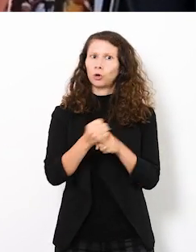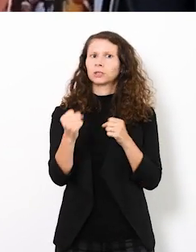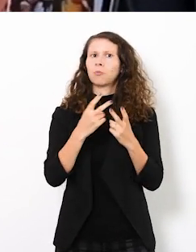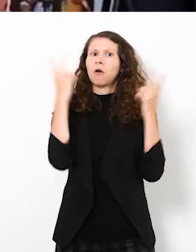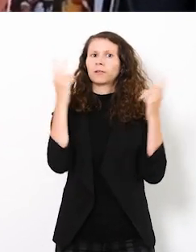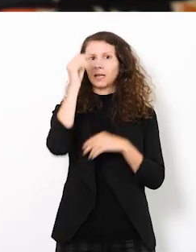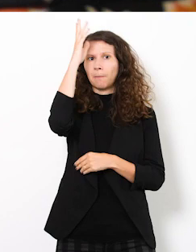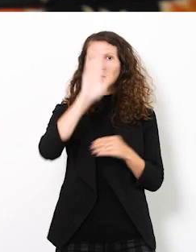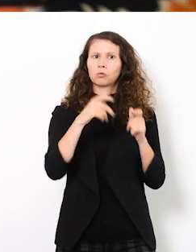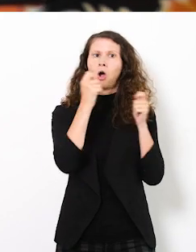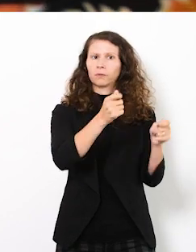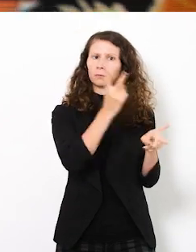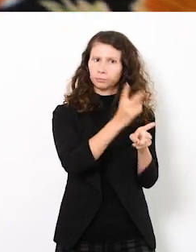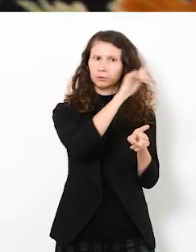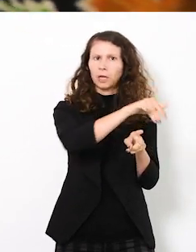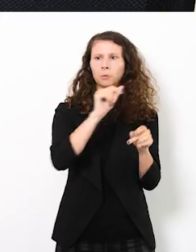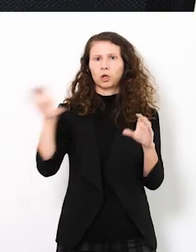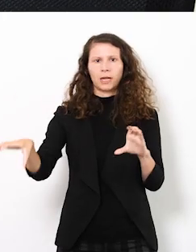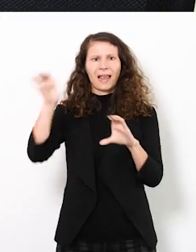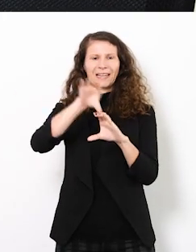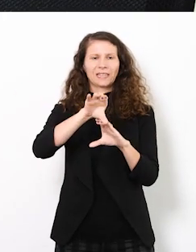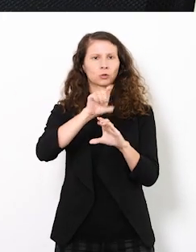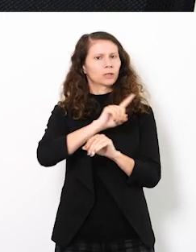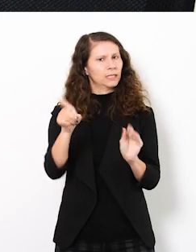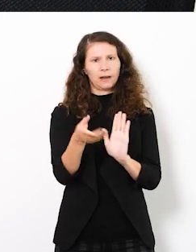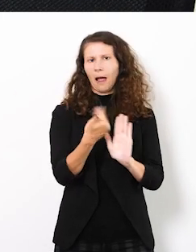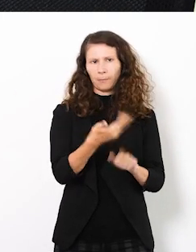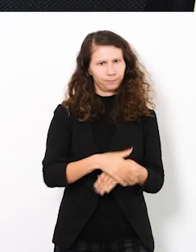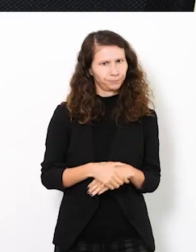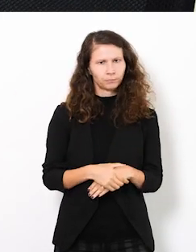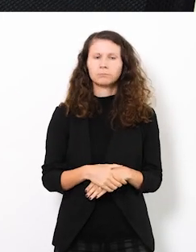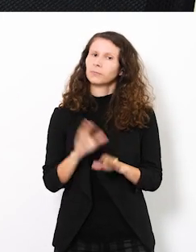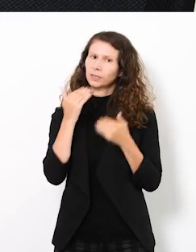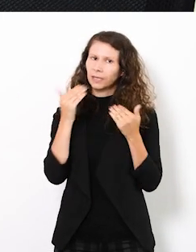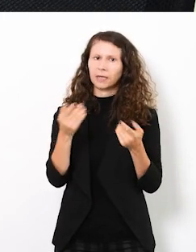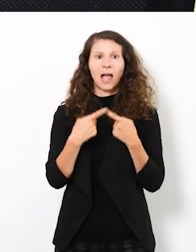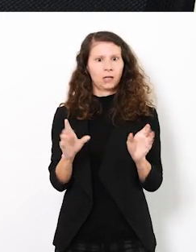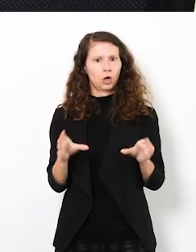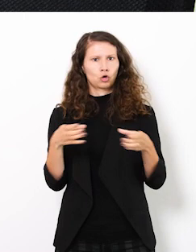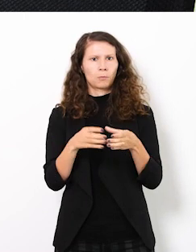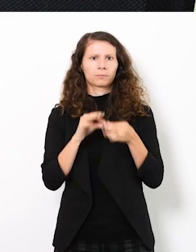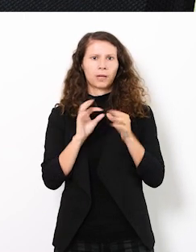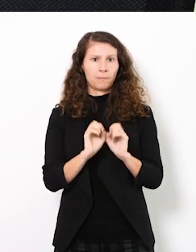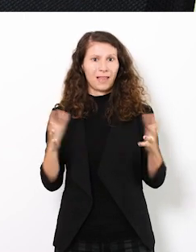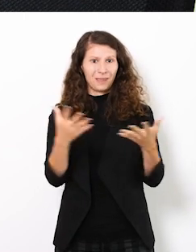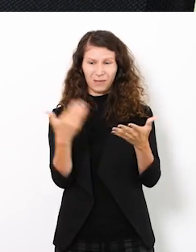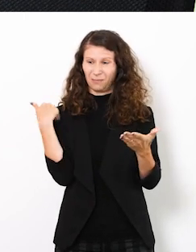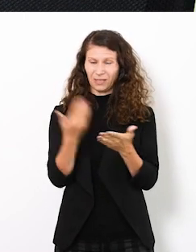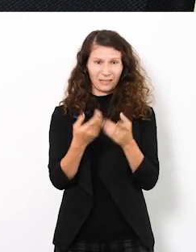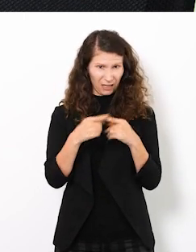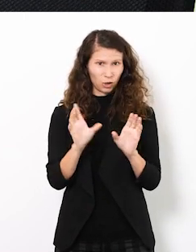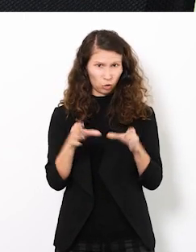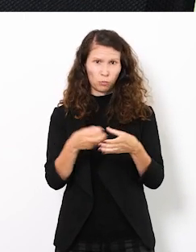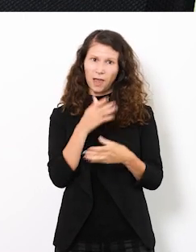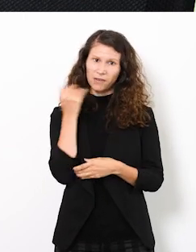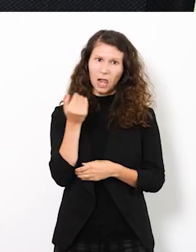Bildungsauftrags, sondern als seine Ergänzung. Okay, herzlichen Dank. Eine andere Gruppe, die in der Pandemie ja sehr vergessen war und sehr